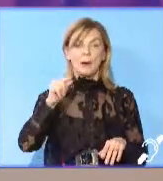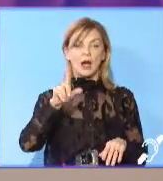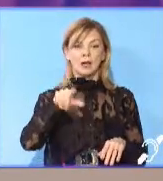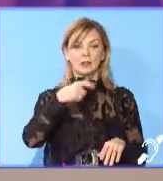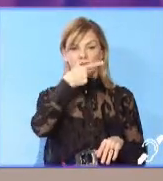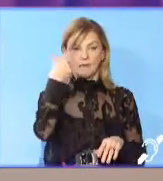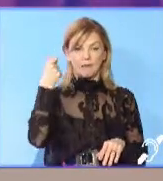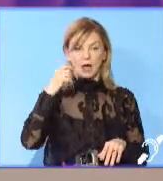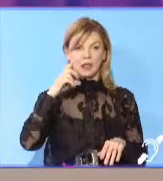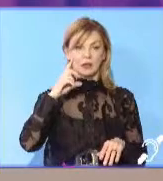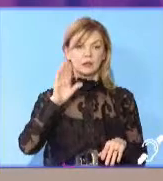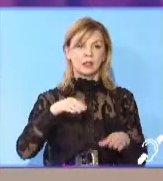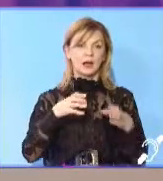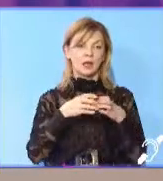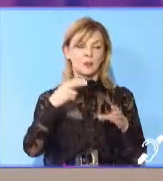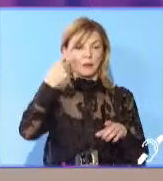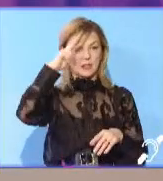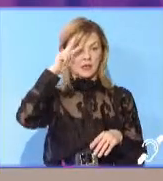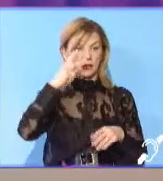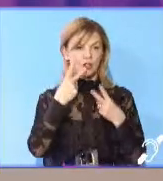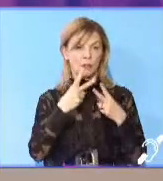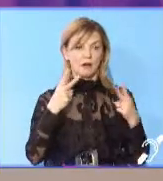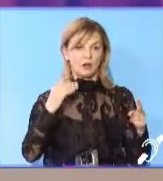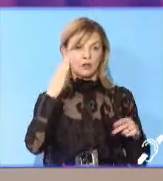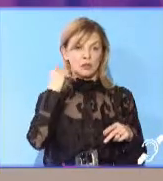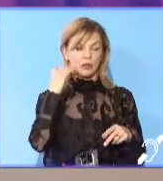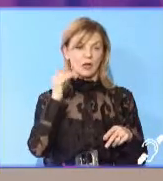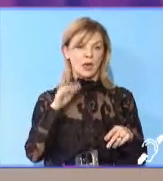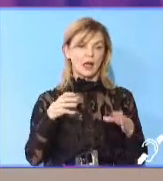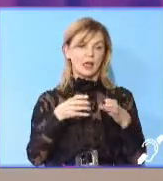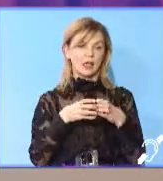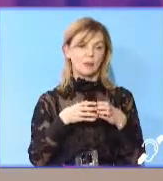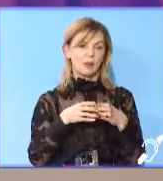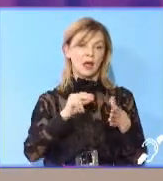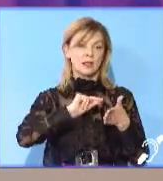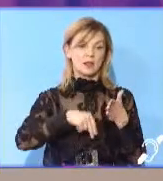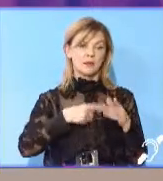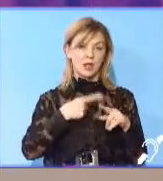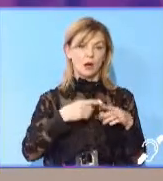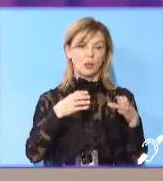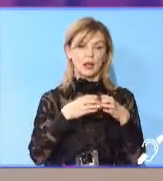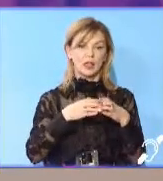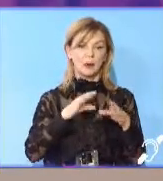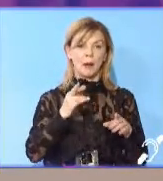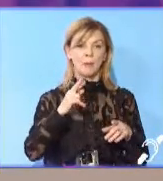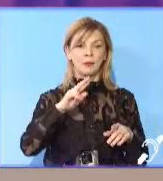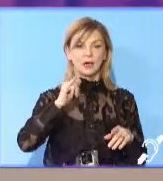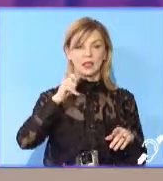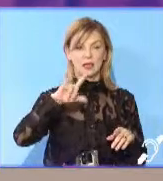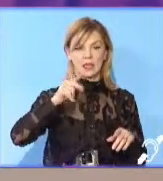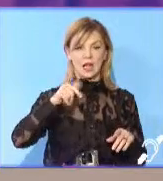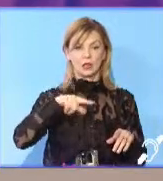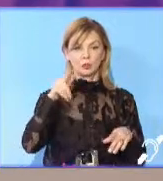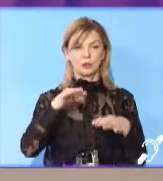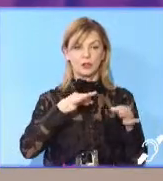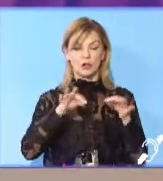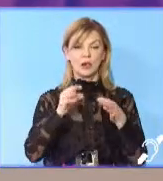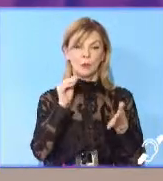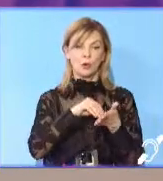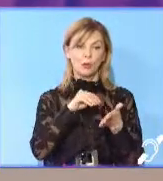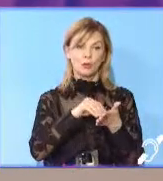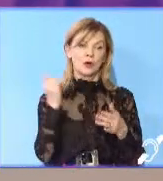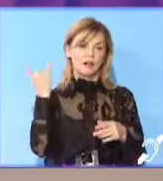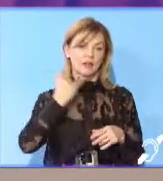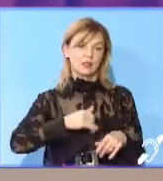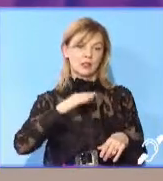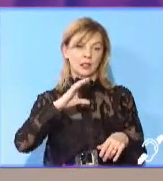de CSM Slatina. Cea mai valoroasă jucătoare a echipei oltene a semnat cu Dunărea Brăila, după ce a analizat propunerile venite